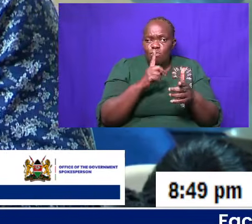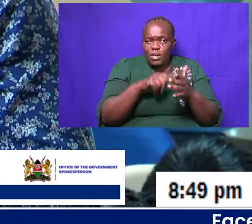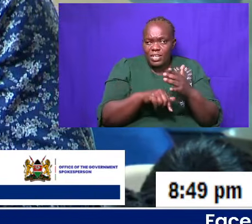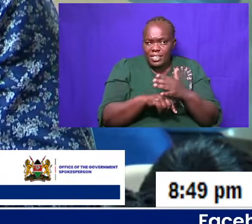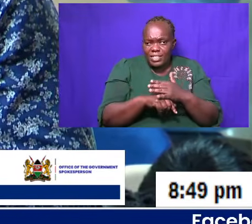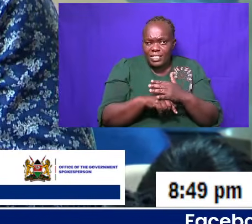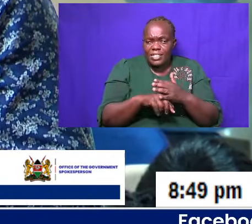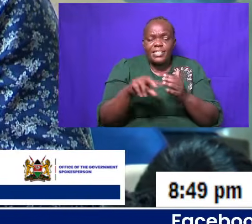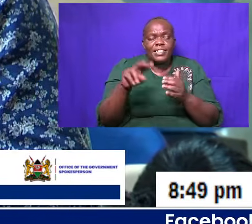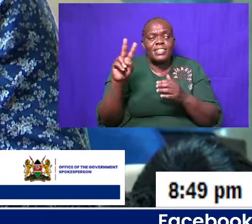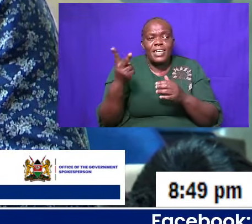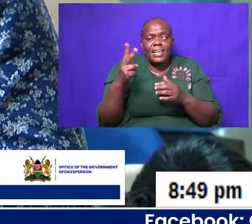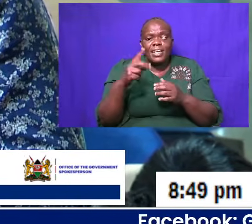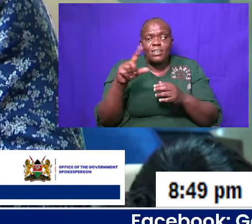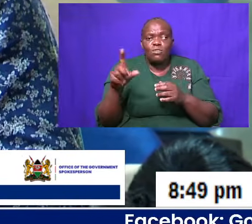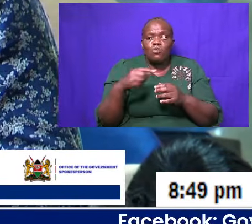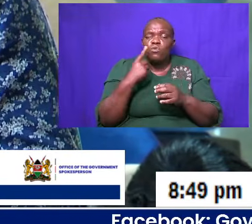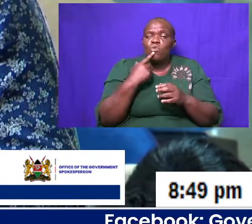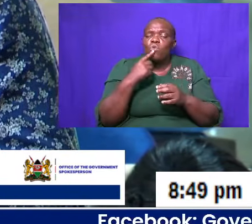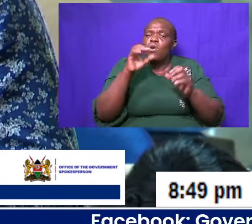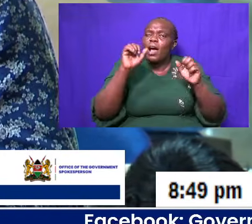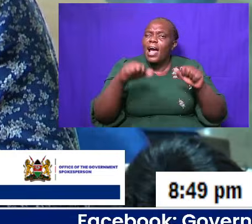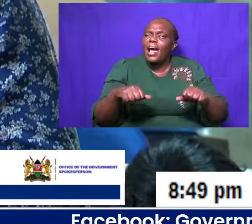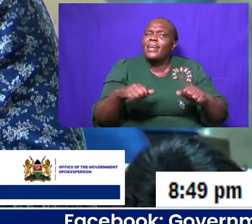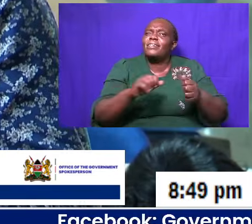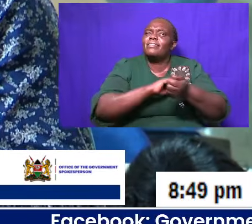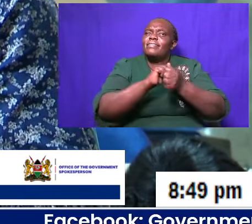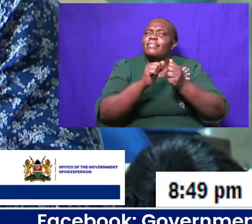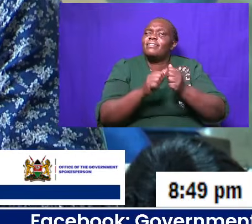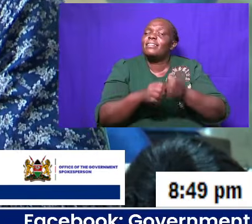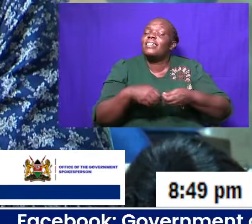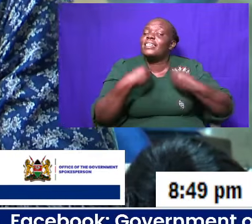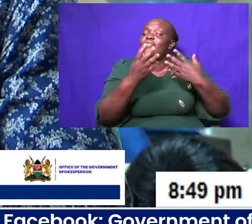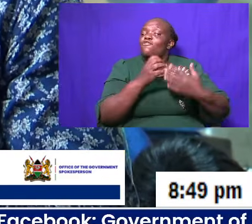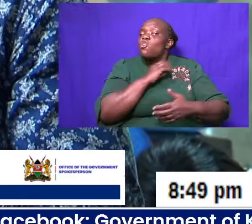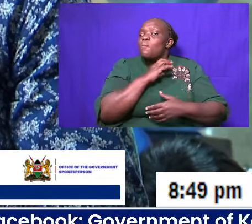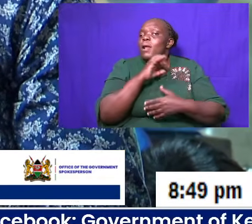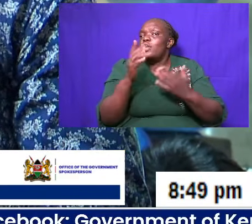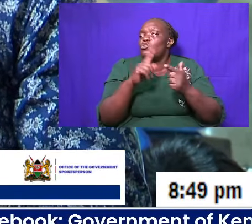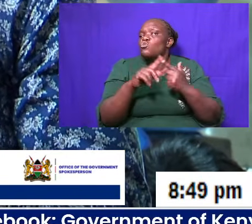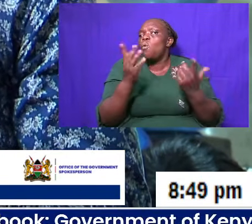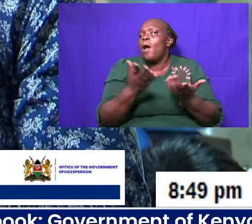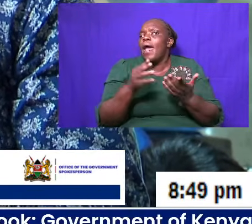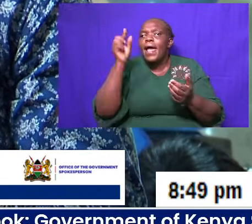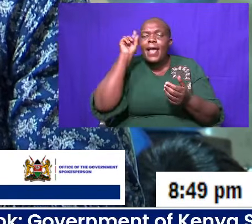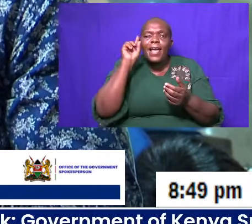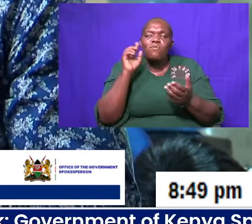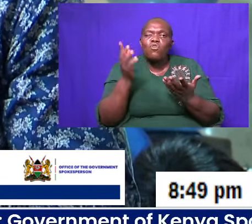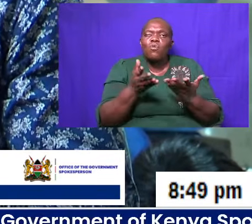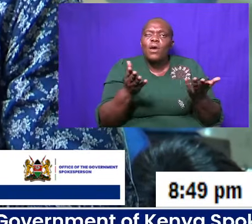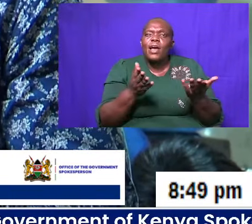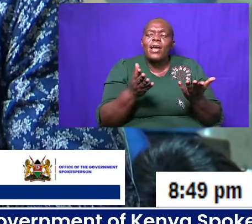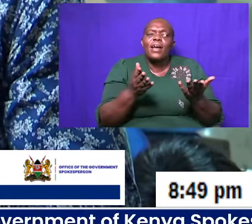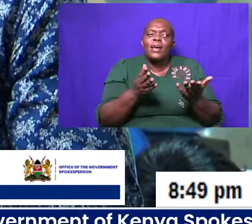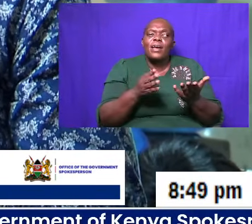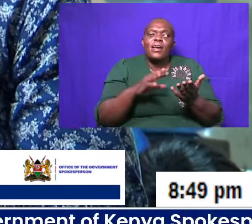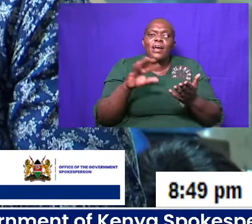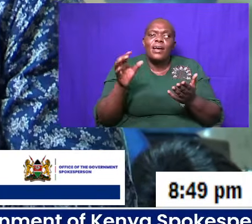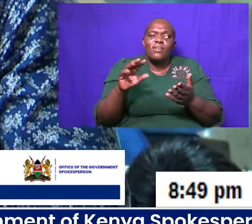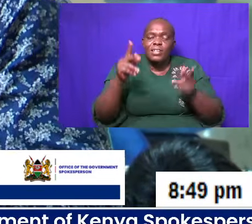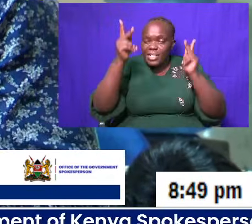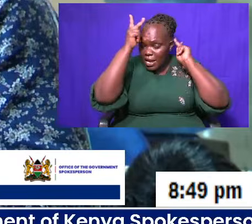Swali ya pili, ni nani wanaoweza kuwasilisha malalamiko yao kwa tume ya ANGEC? Okweri Daniel kutoka kaunti ya